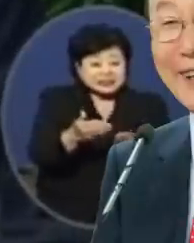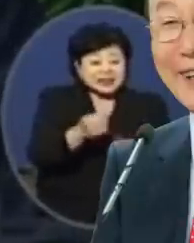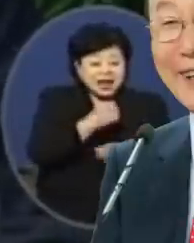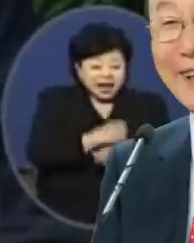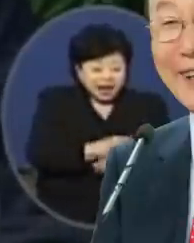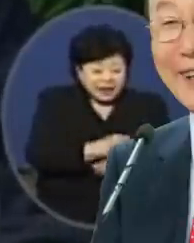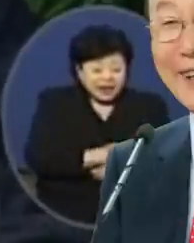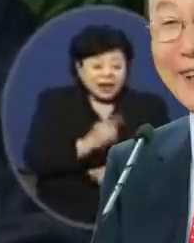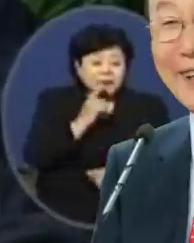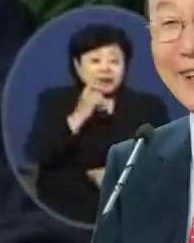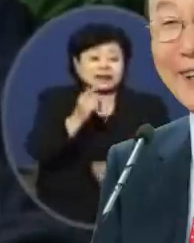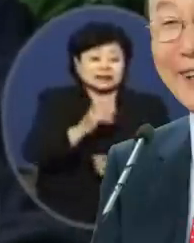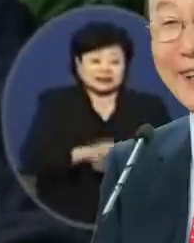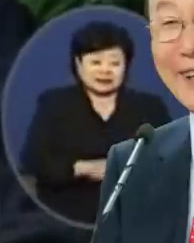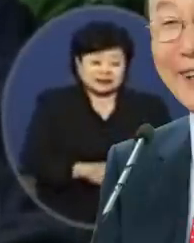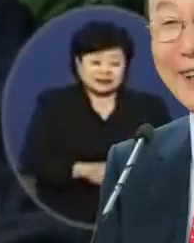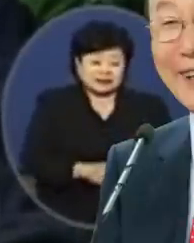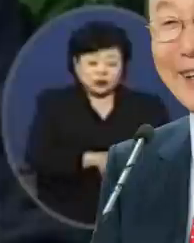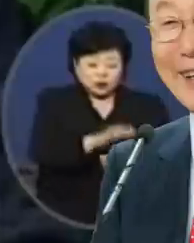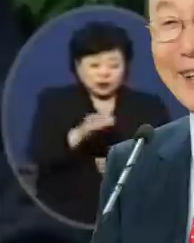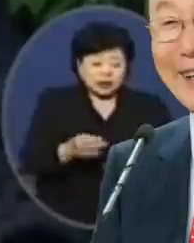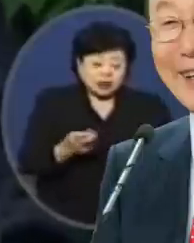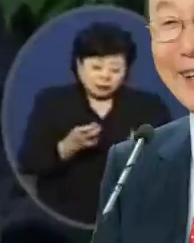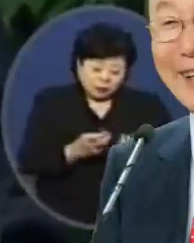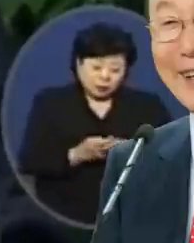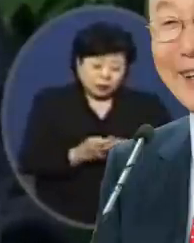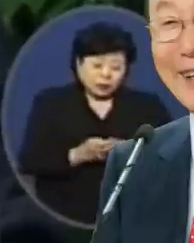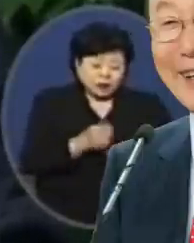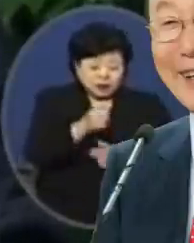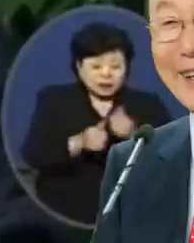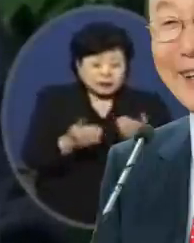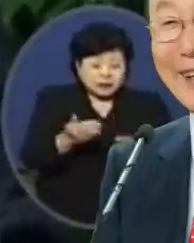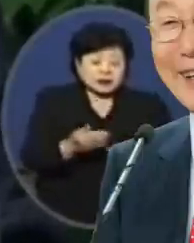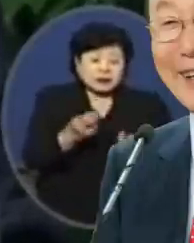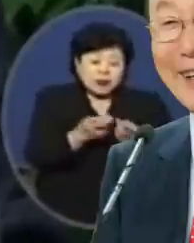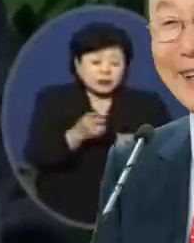하라고 우리가 말하는데 우리가 어떻게 해야 하나님의 일을 하리까?